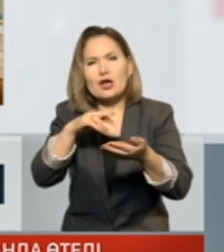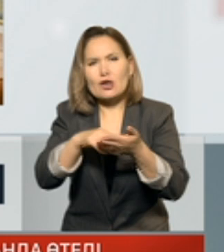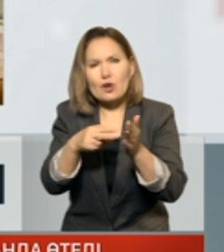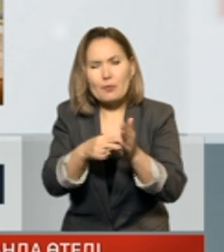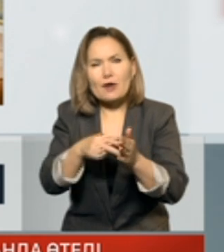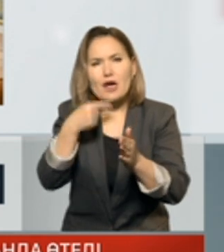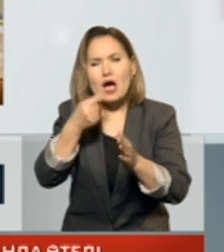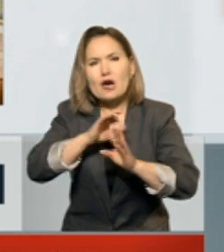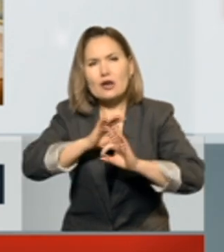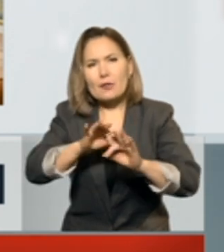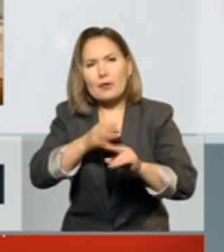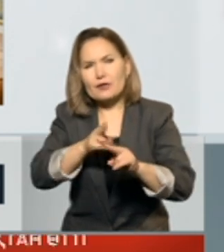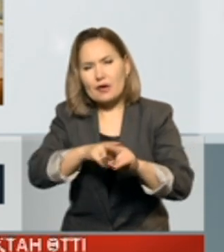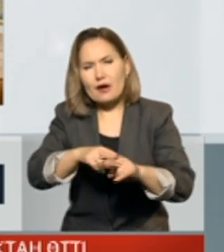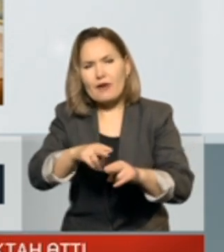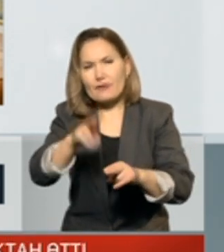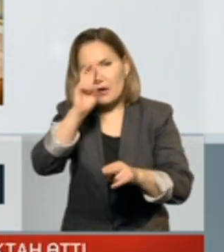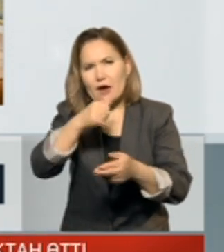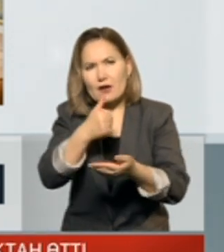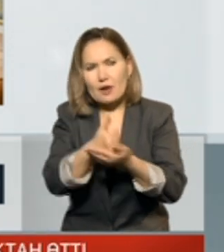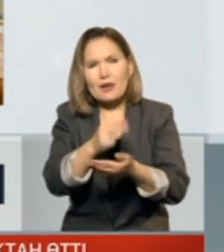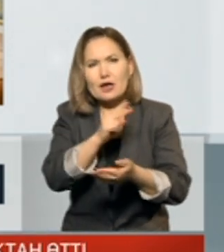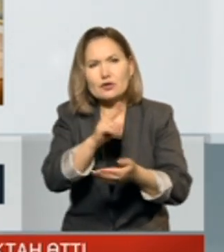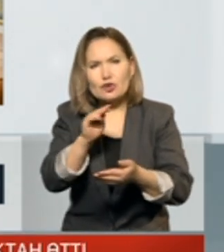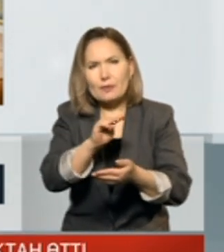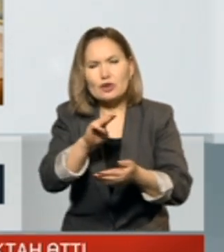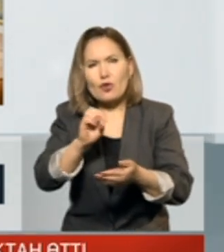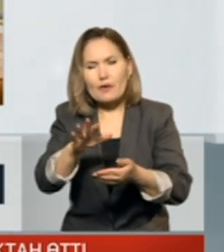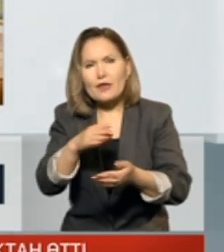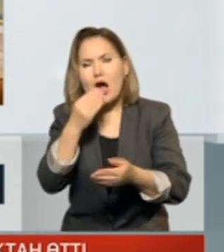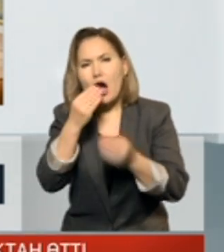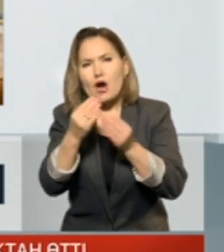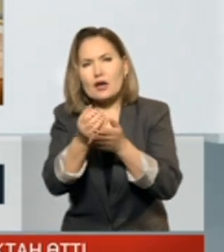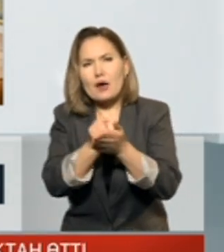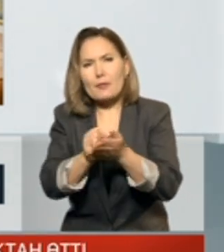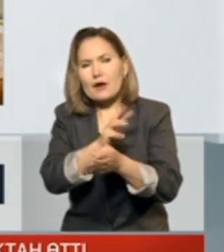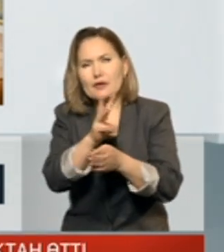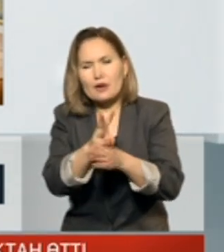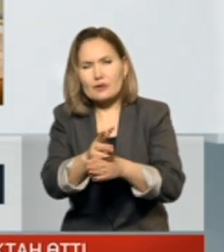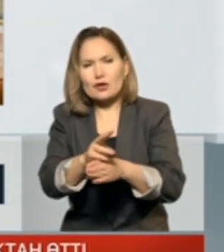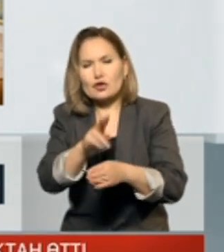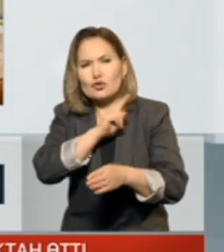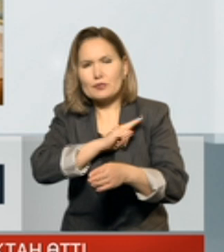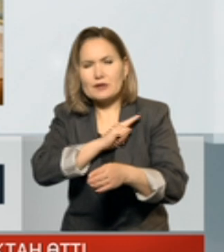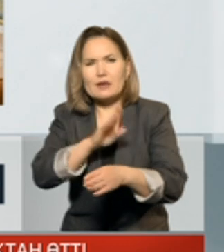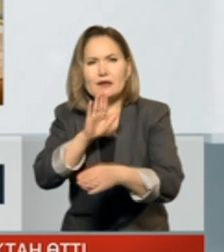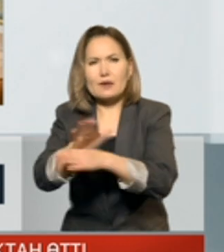баяндады. Кездесу соңында Қасым-Жомарт Тоқаев азық-түлік қауіпсіздігін қамтамасыз ету бойынша тапсырма берді.